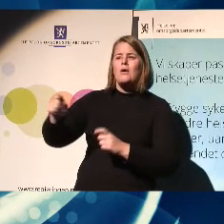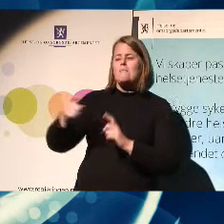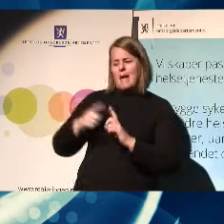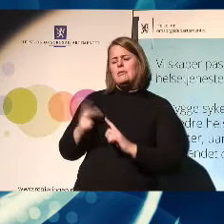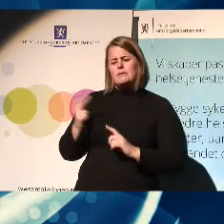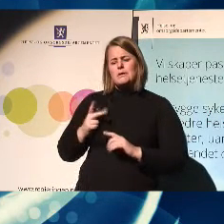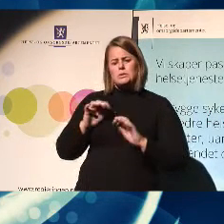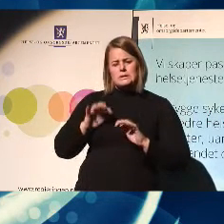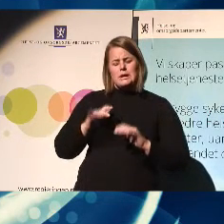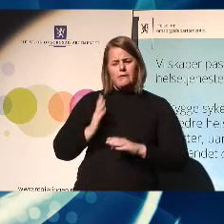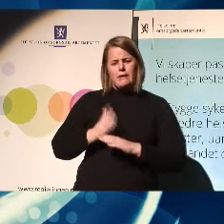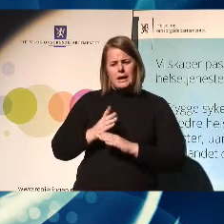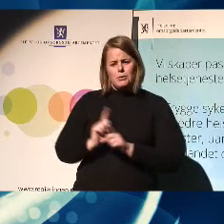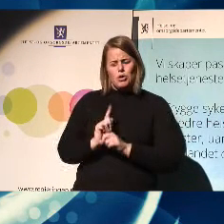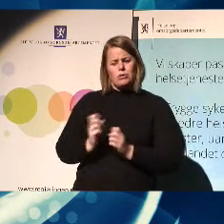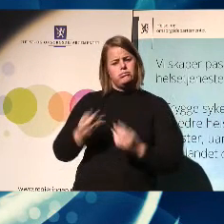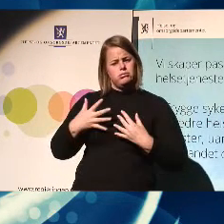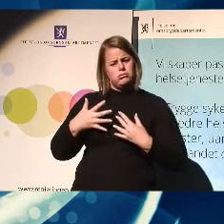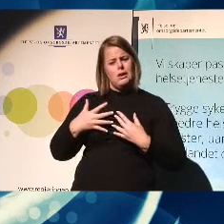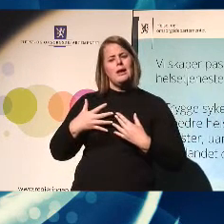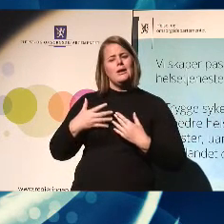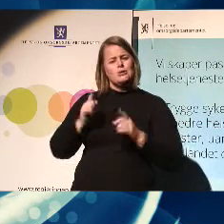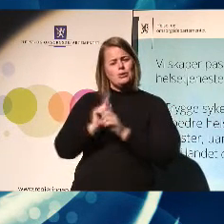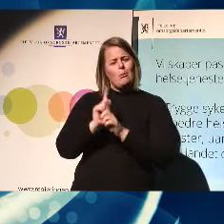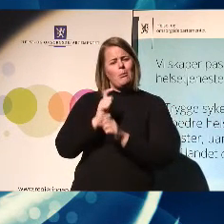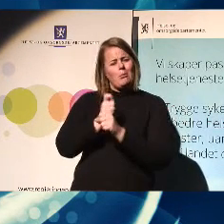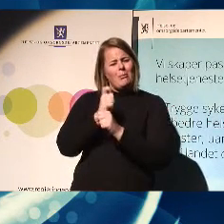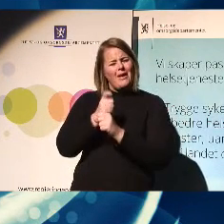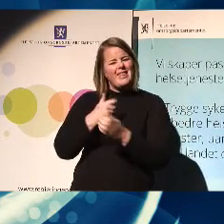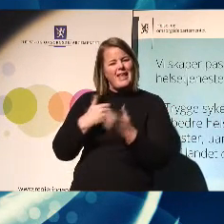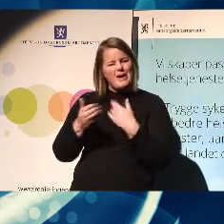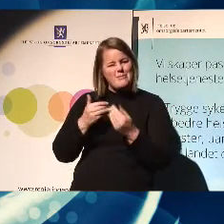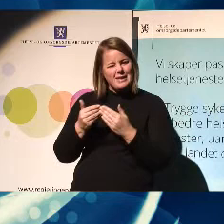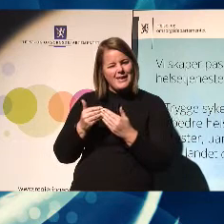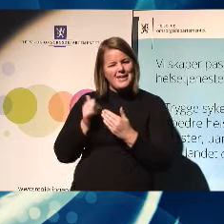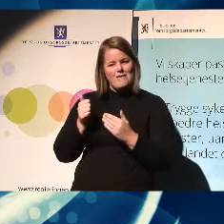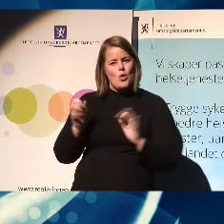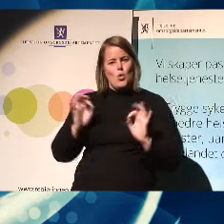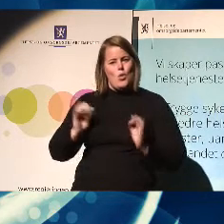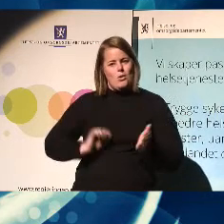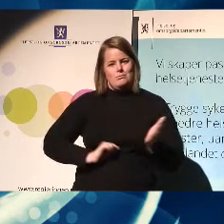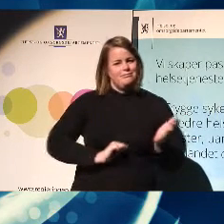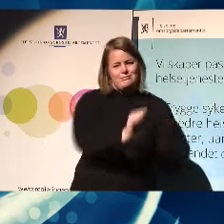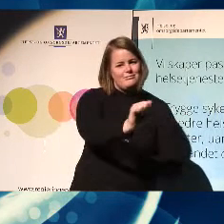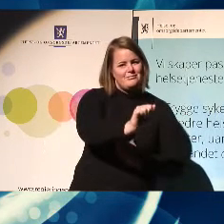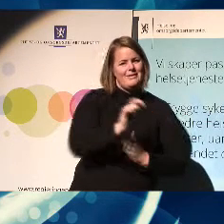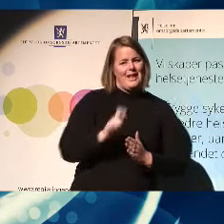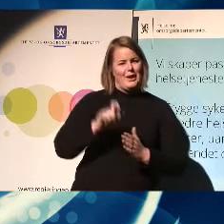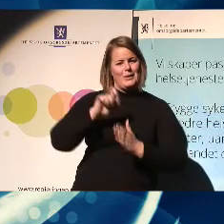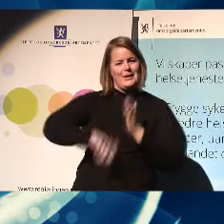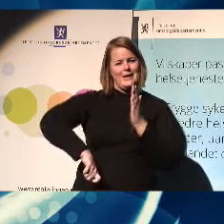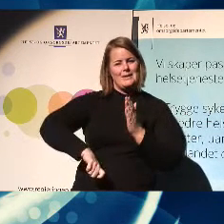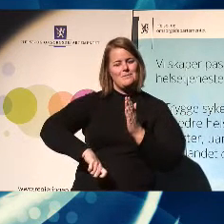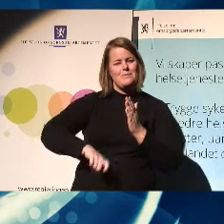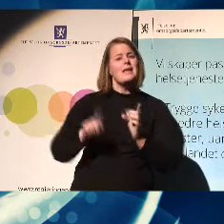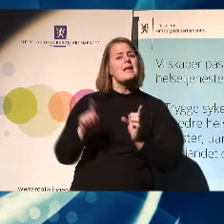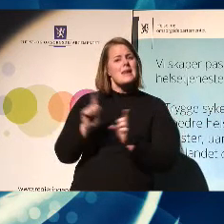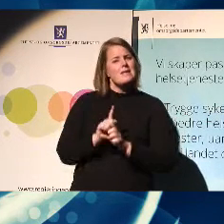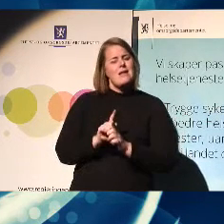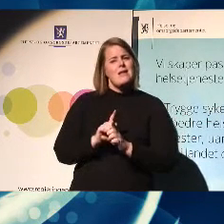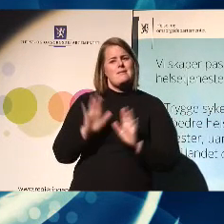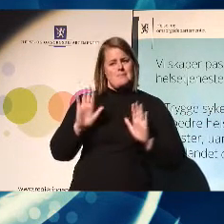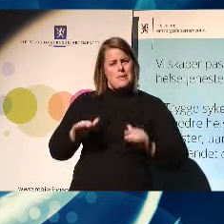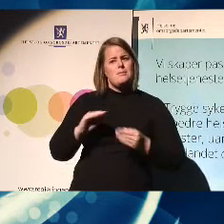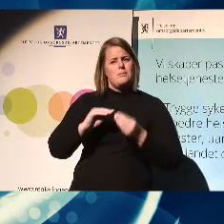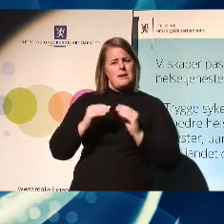å skrive denne kronikken, så den ble aldri sendt noe sted. Men det et poeng i dette som jeg prøver å løfte frem. Det mange